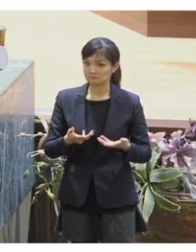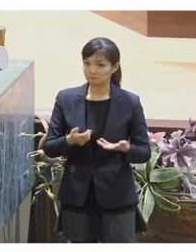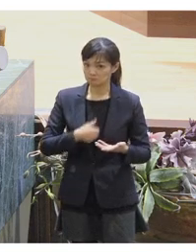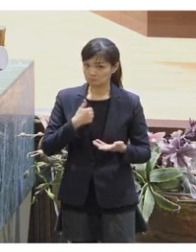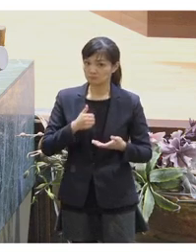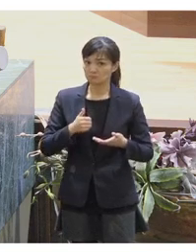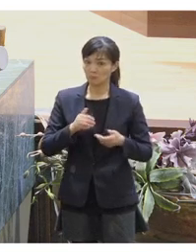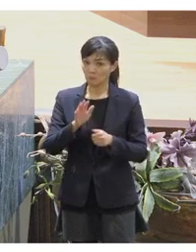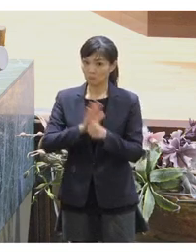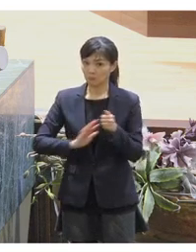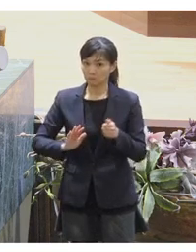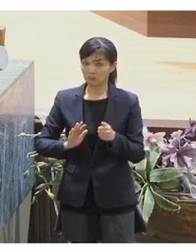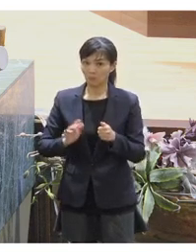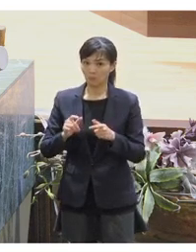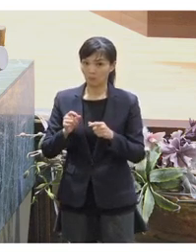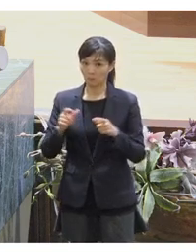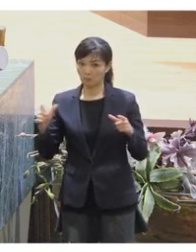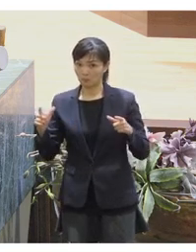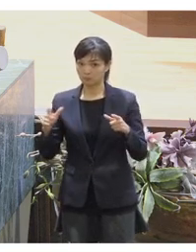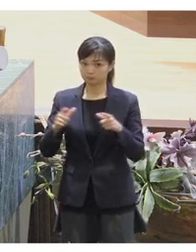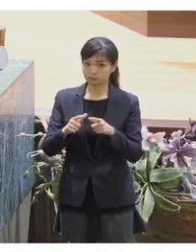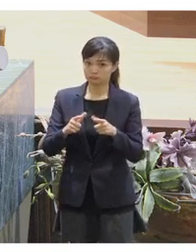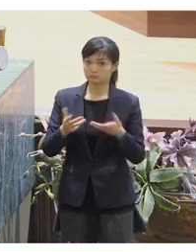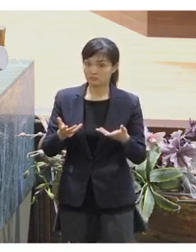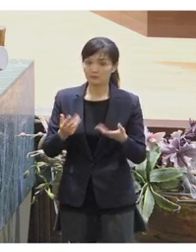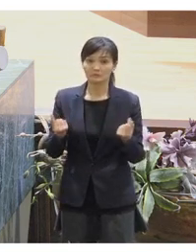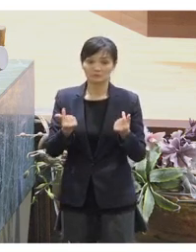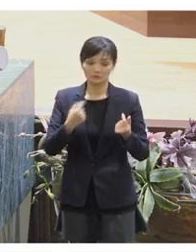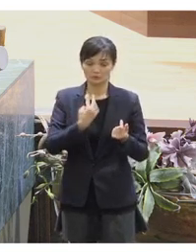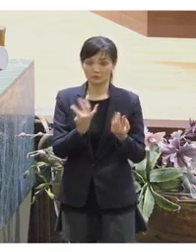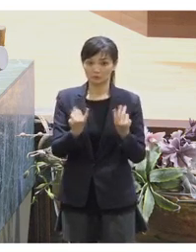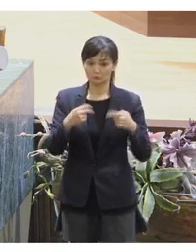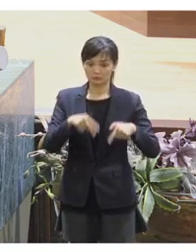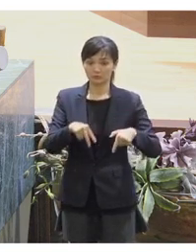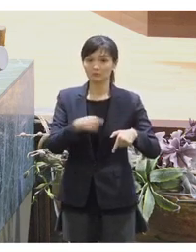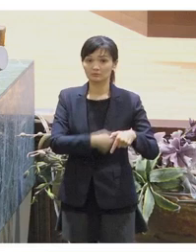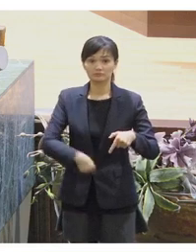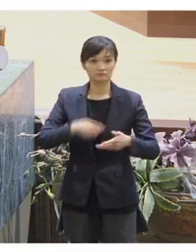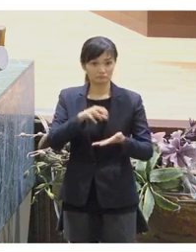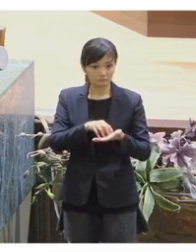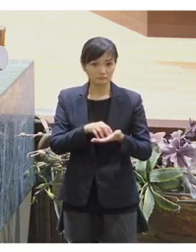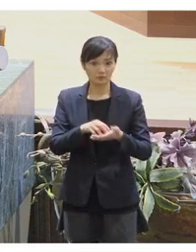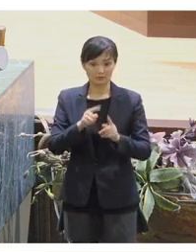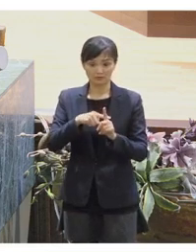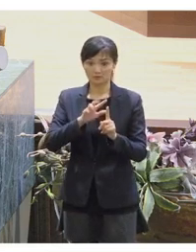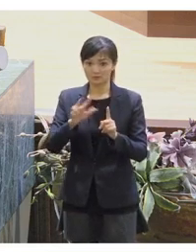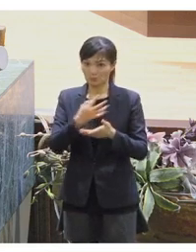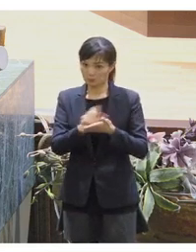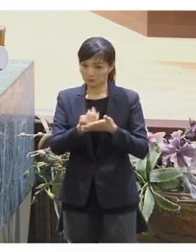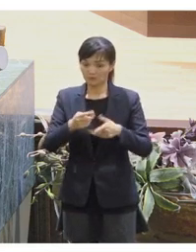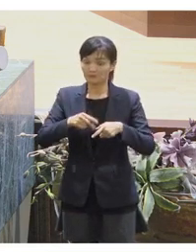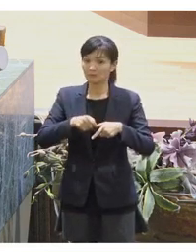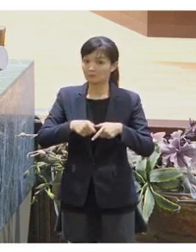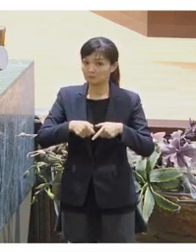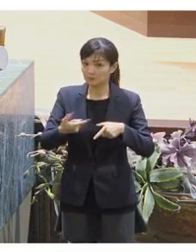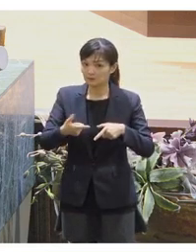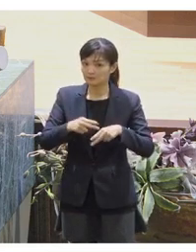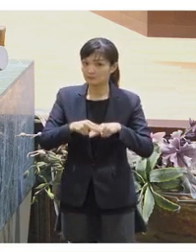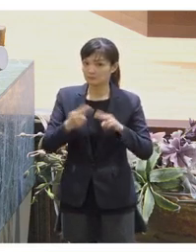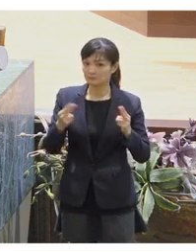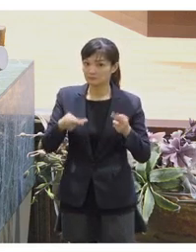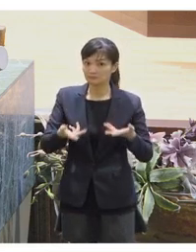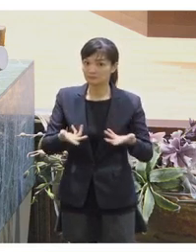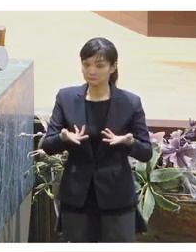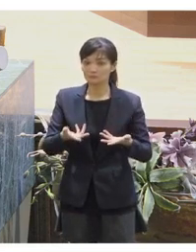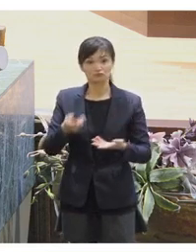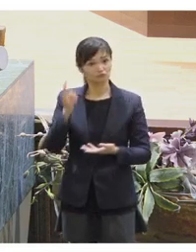少？刚刚提到这个数位身份证，这个城市开放确实是一个很好的改变。可是我们之前